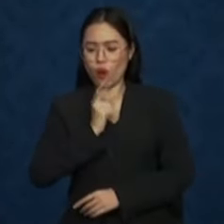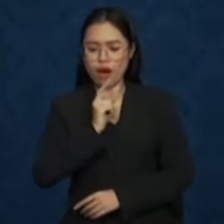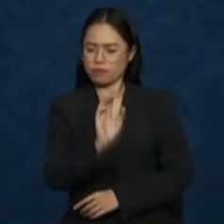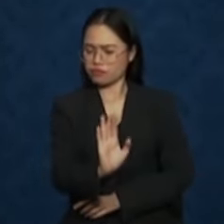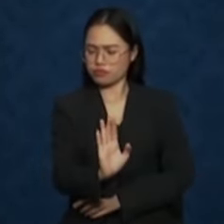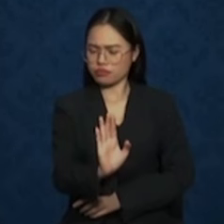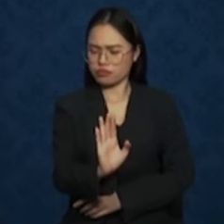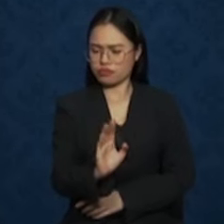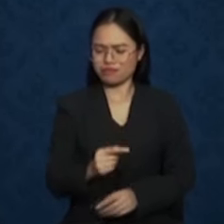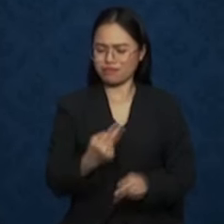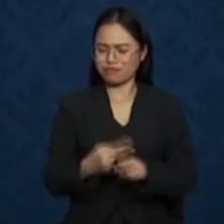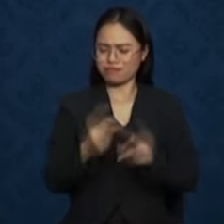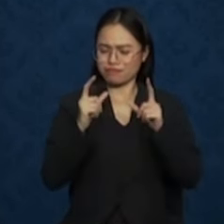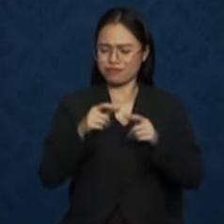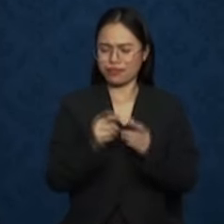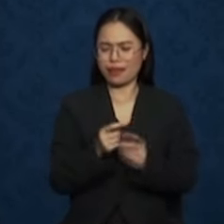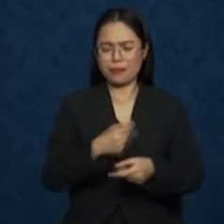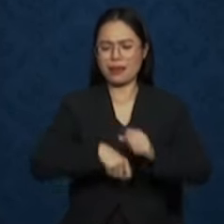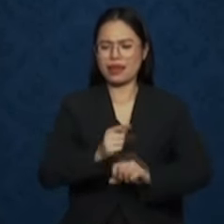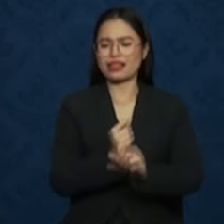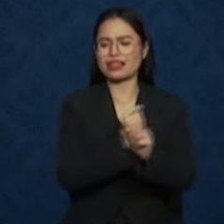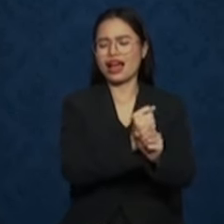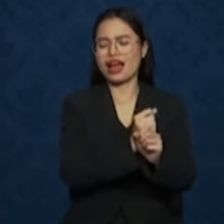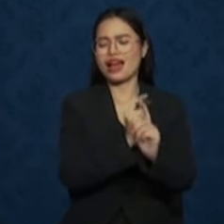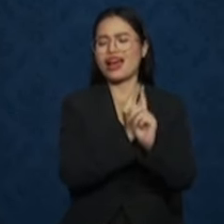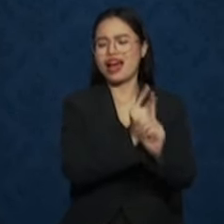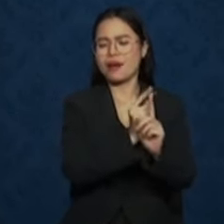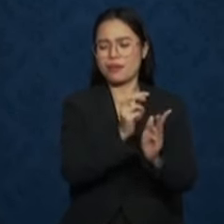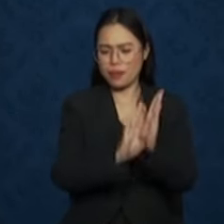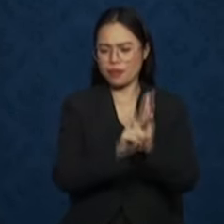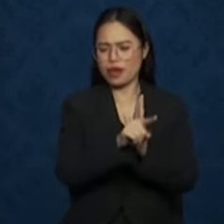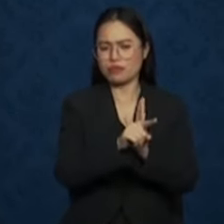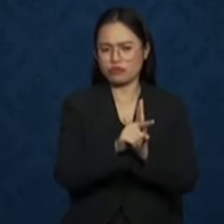พราะว่าอันนี้ก็เป็นทำตามระเบียบแล้วนะครับติดภารกิจเร่งด่วนที่หลีกเลี่ยงไม่ได้